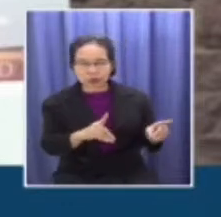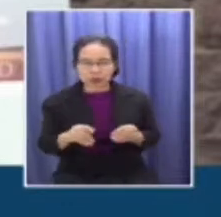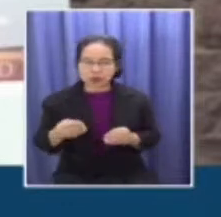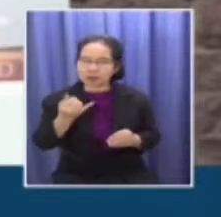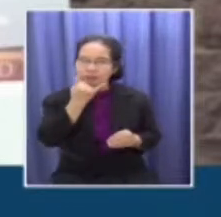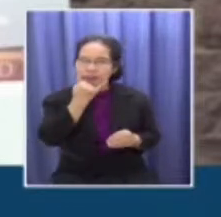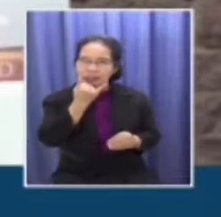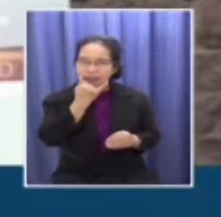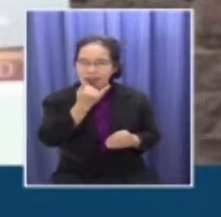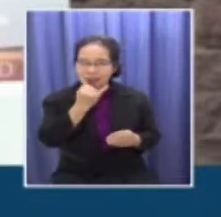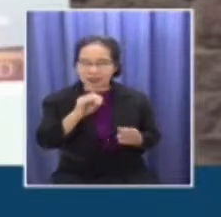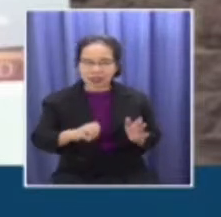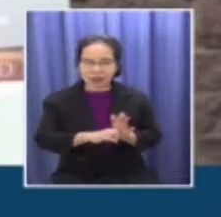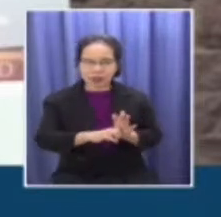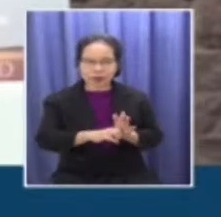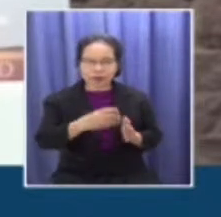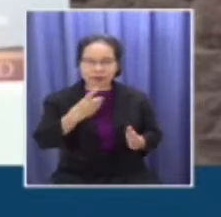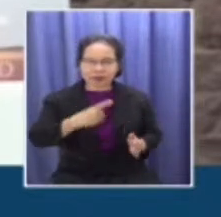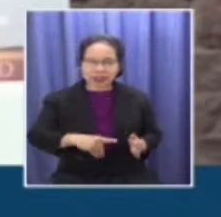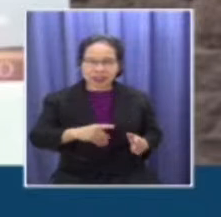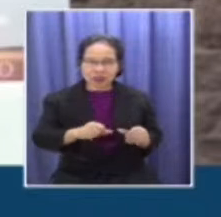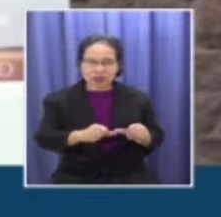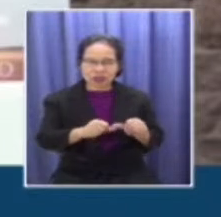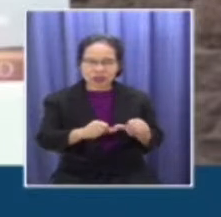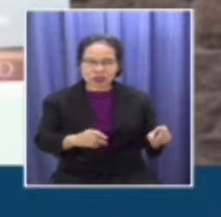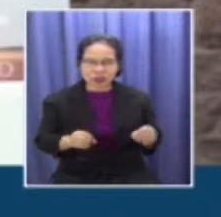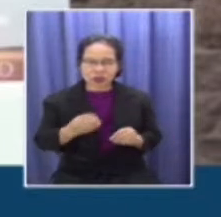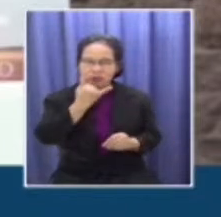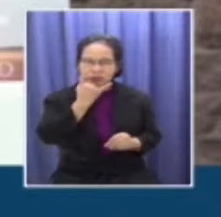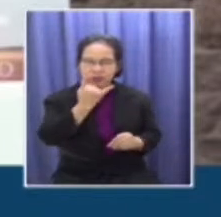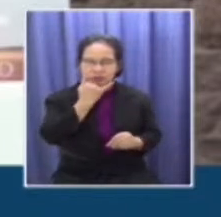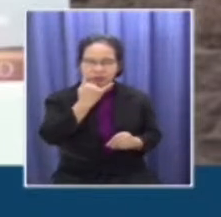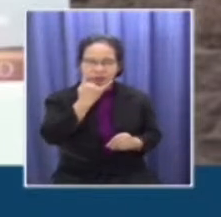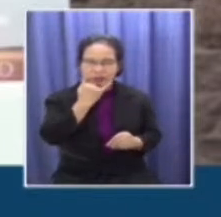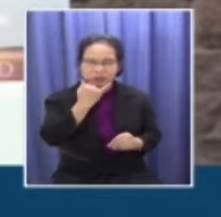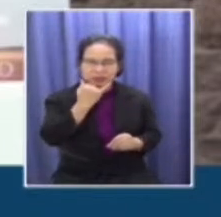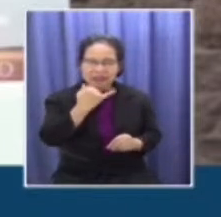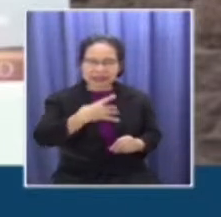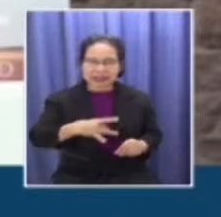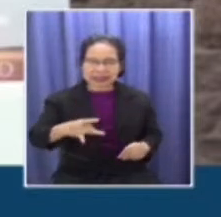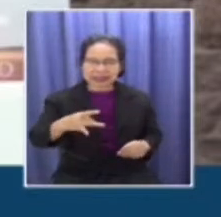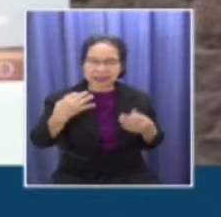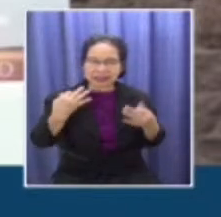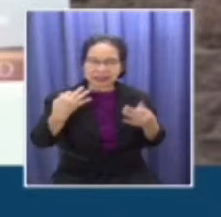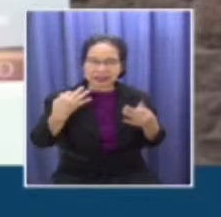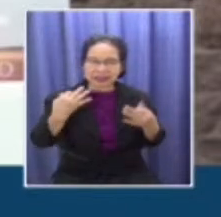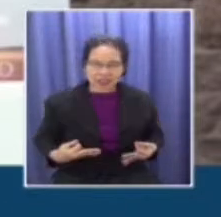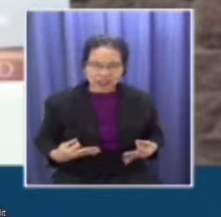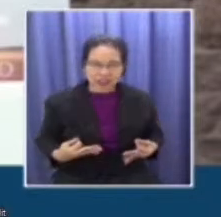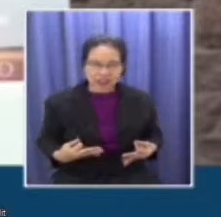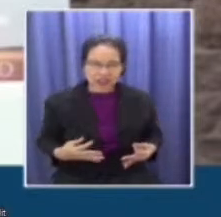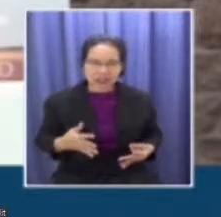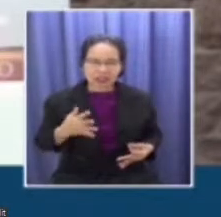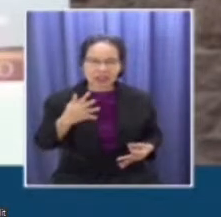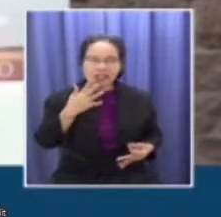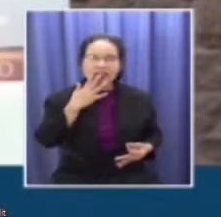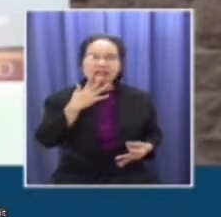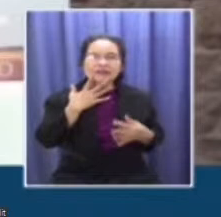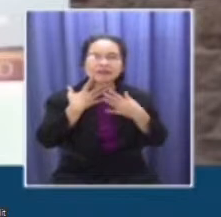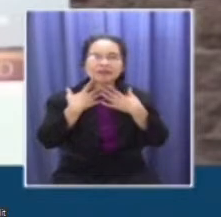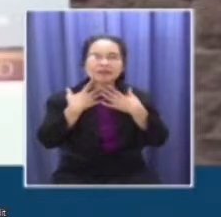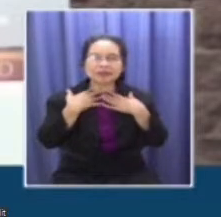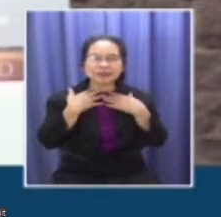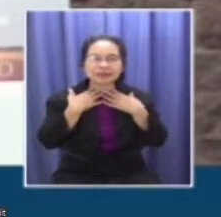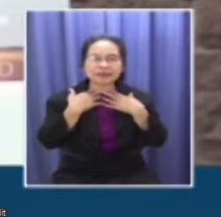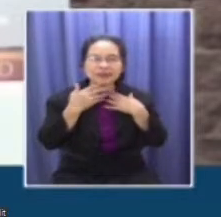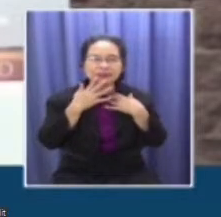makokwawo ɛyɛ ahomane adwuma ɛbɛma wo wɔpɛ bi ma watoa so ayɛ bɔne saa